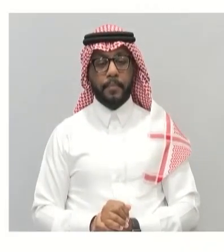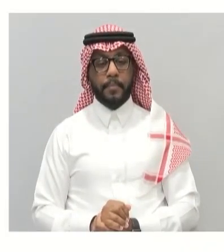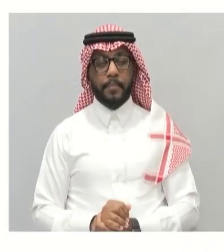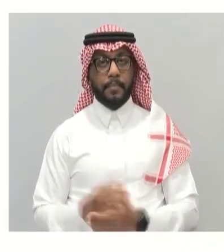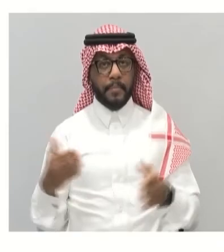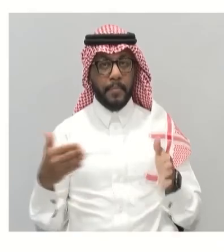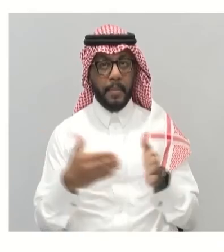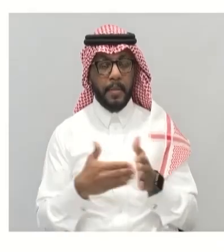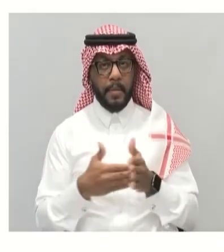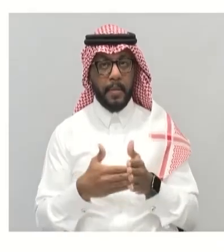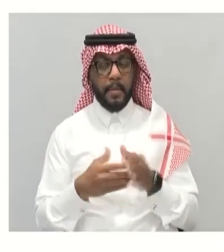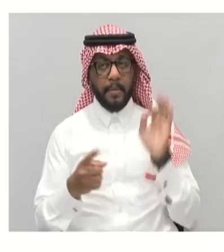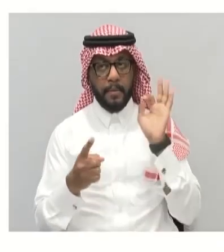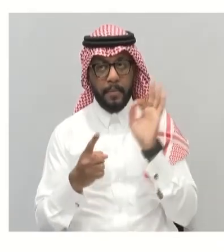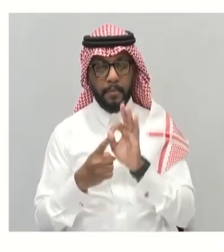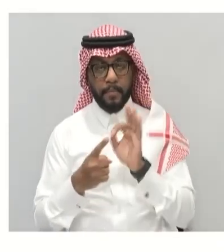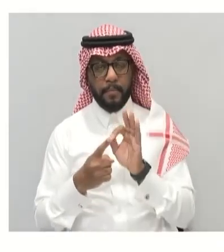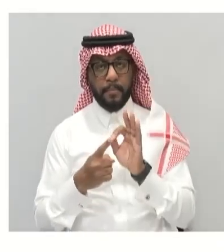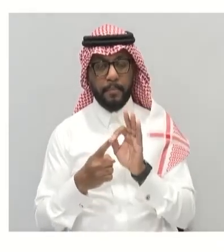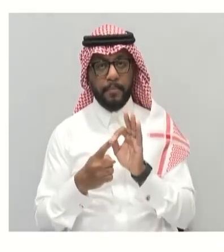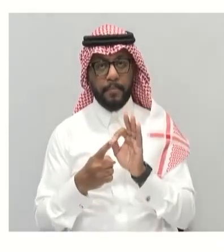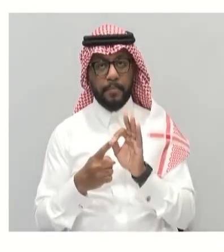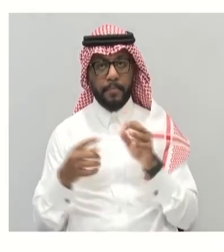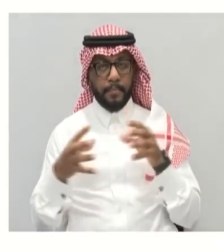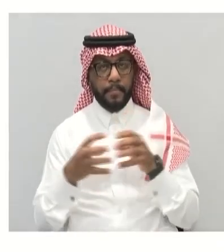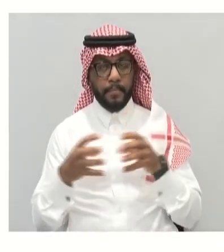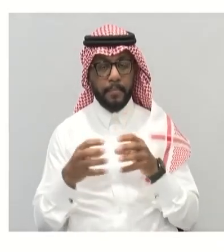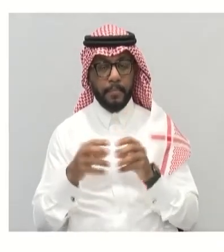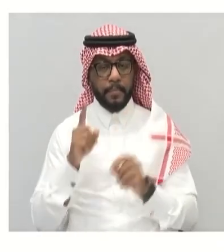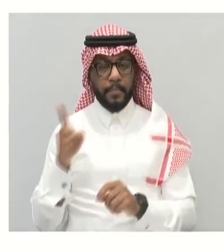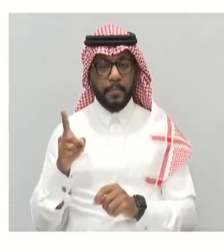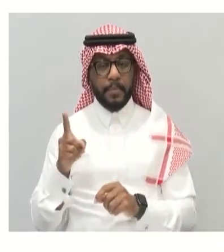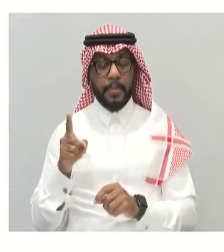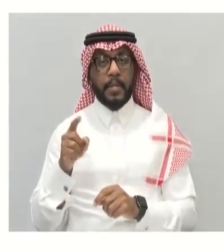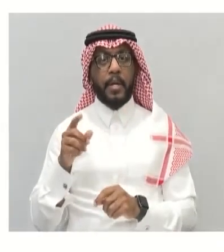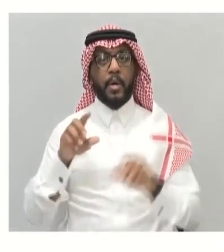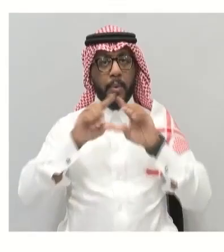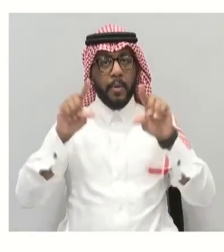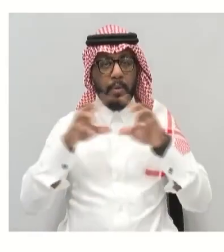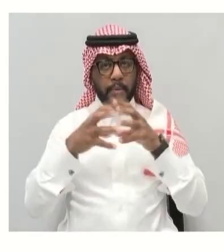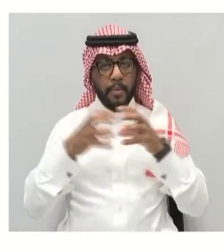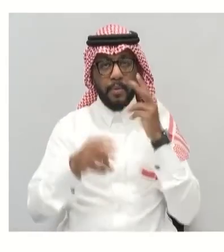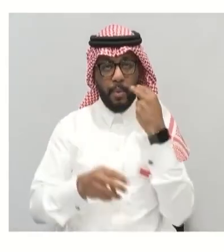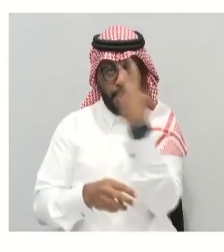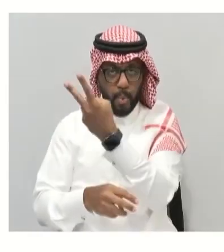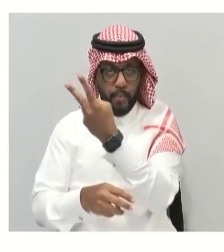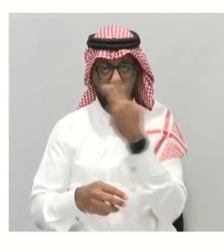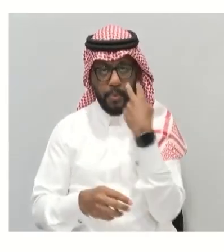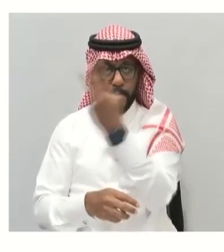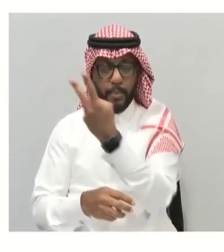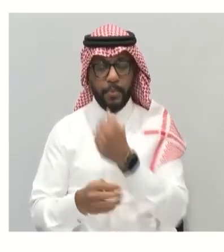وهنا قاعده الدرس تعريف الحال اسم النكره منصوب يبين هيئه صاحبه وقت حدوث